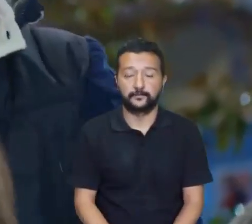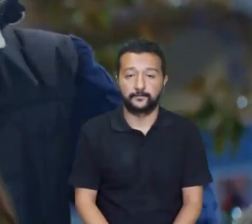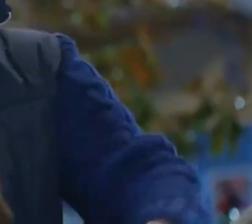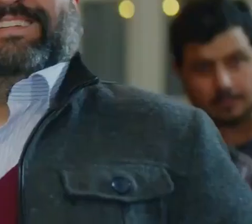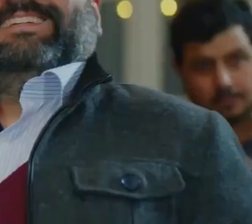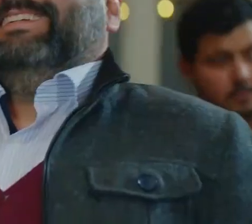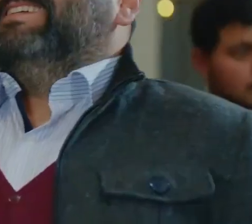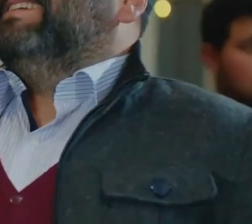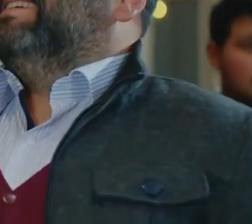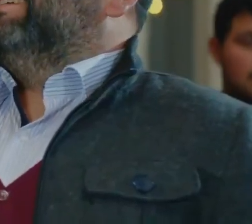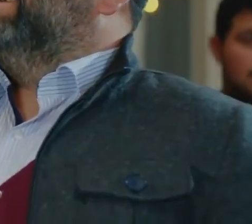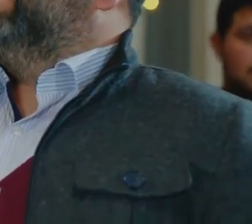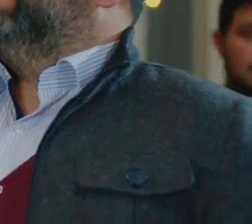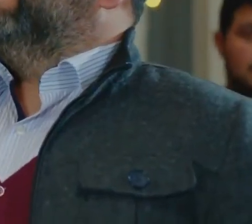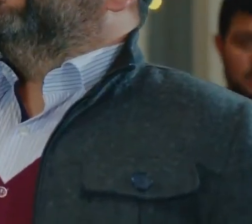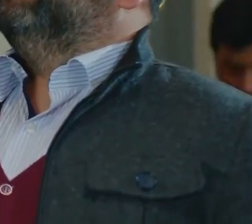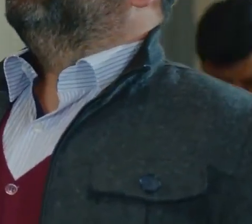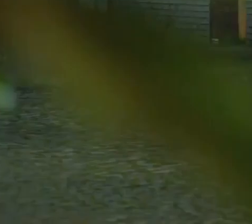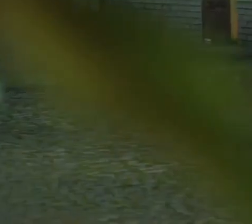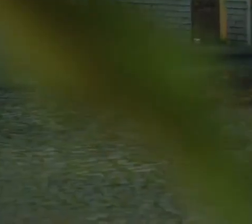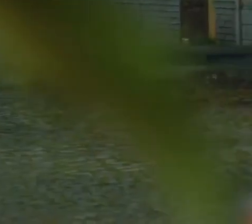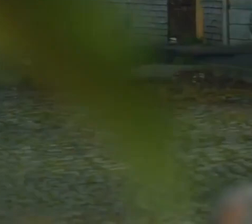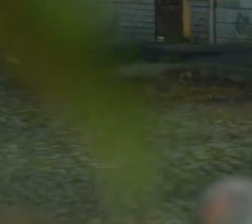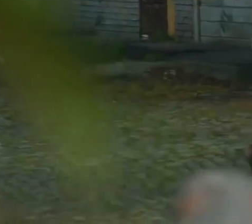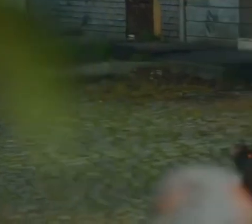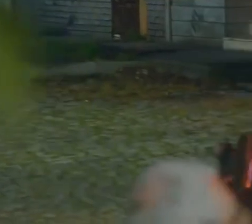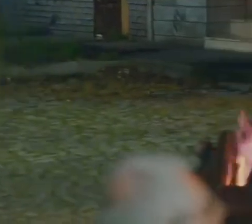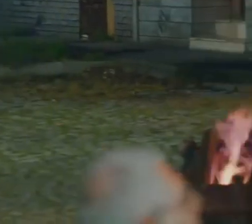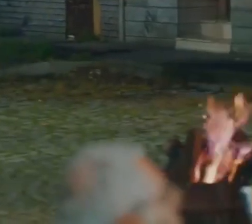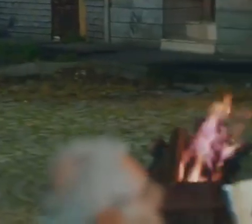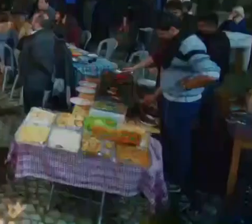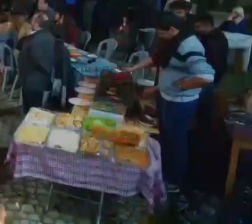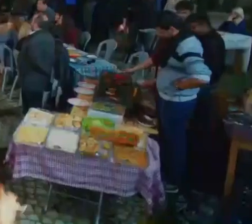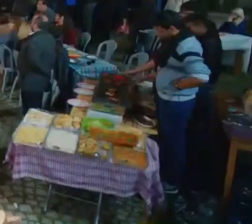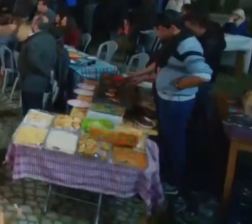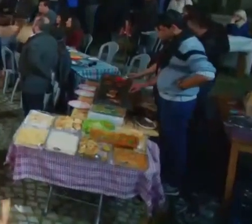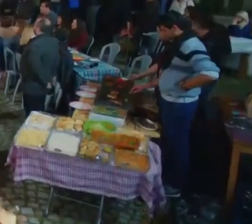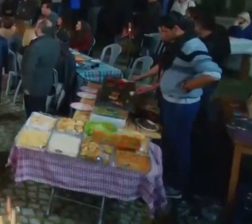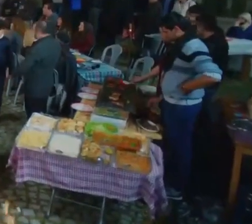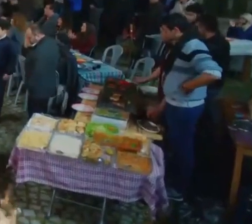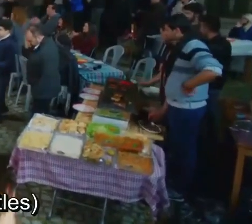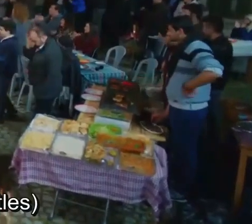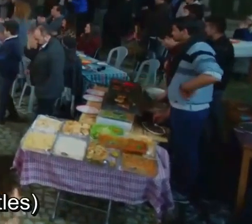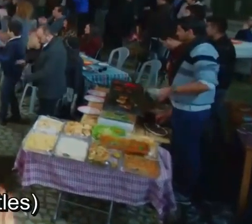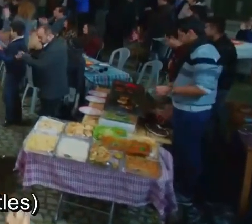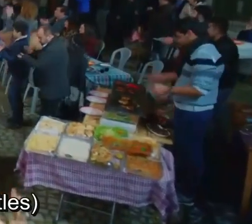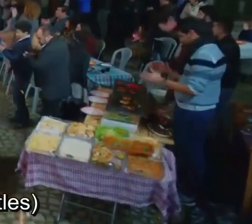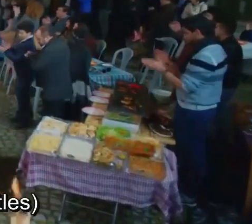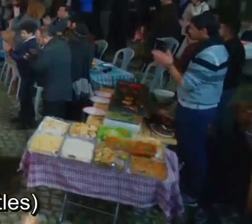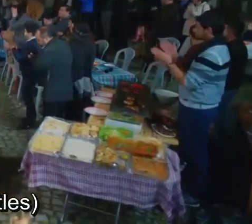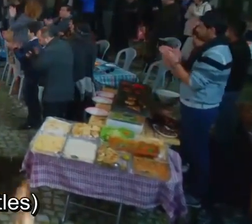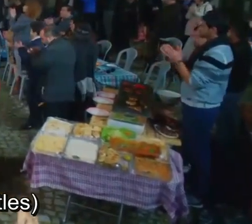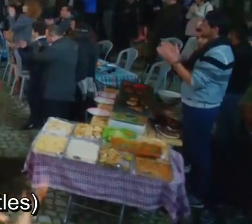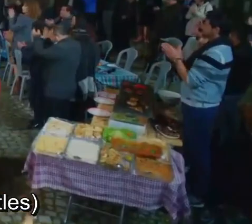sarıldı. Rıdvan yuvarlak çerçeveli gözlüklü, omuzlarına kadar uzun saçları var. 9-10 yaşlarında. Adile Tarık'ın koluna girmiş.